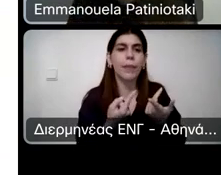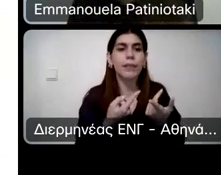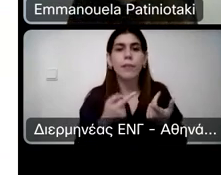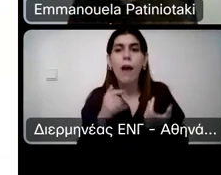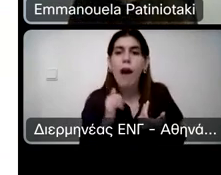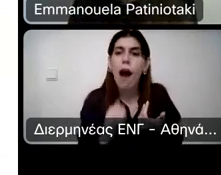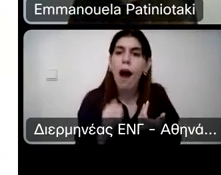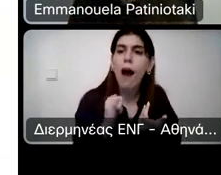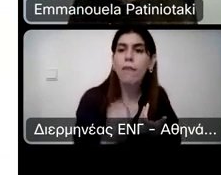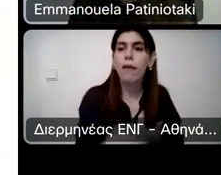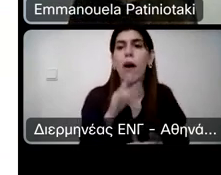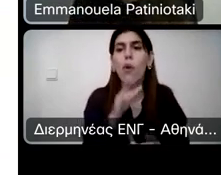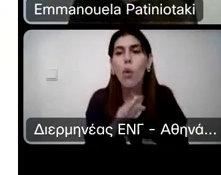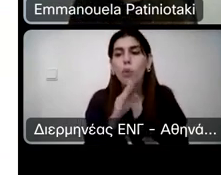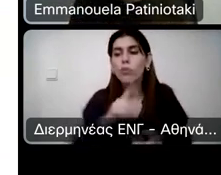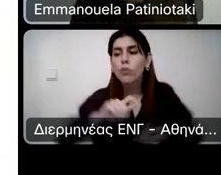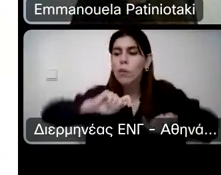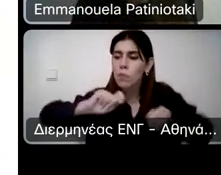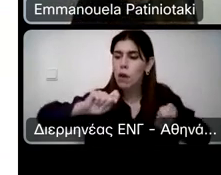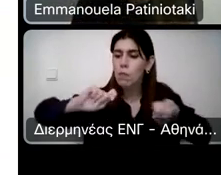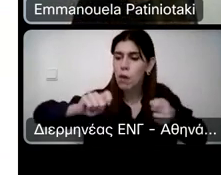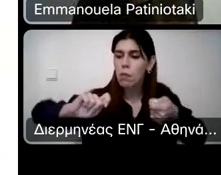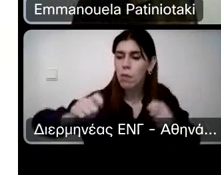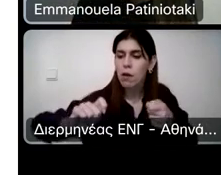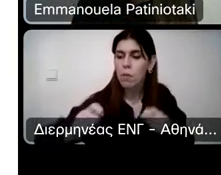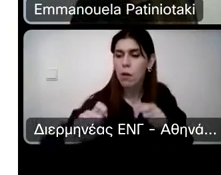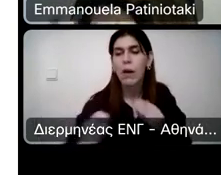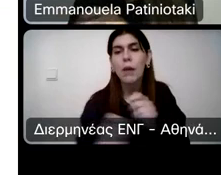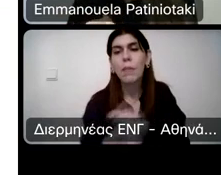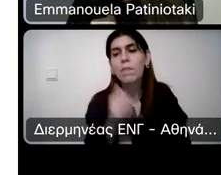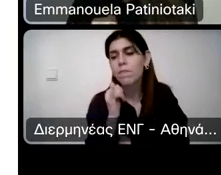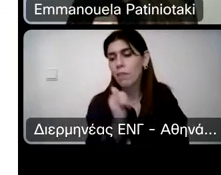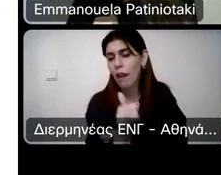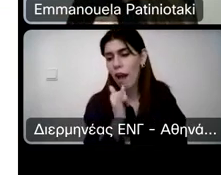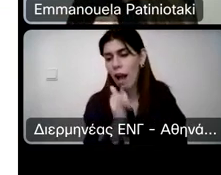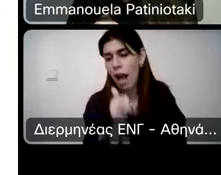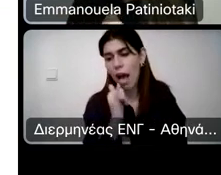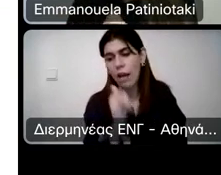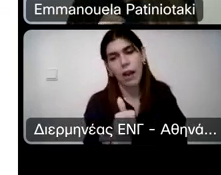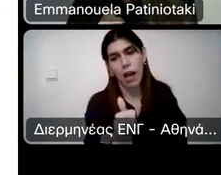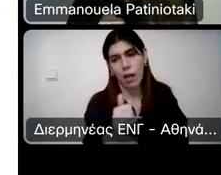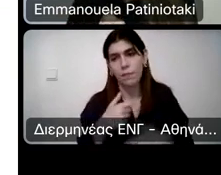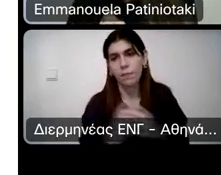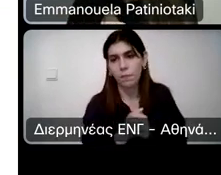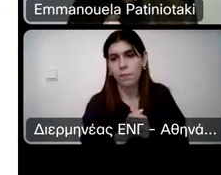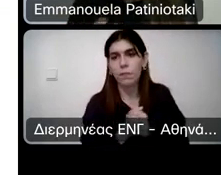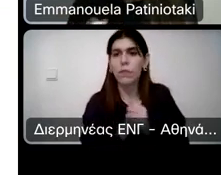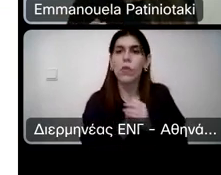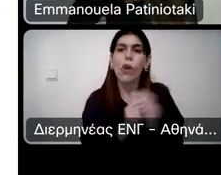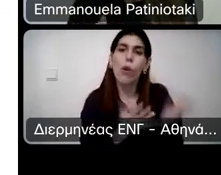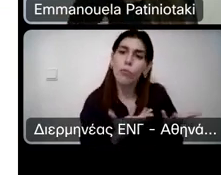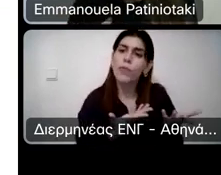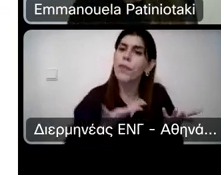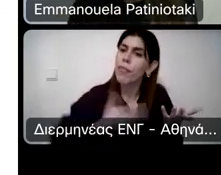εξέλιξη σε αυτό το κομμάτι της ορολογίας. Οπότε θα ήθελα να σας μιλήσω λίγο για κάποια